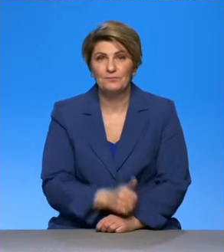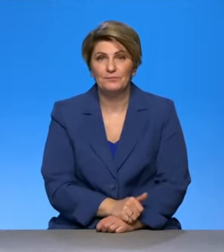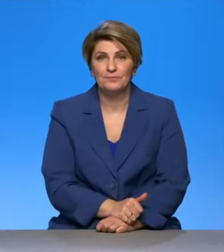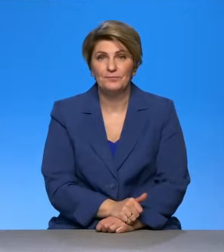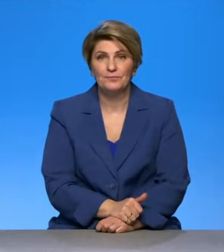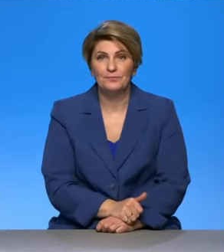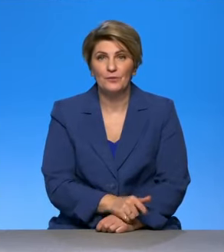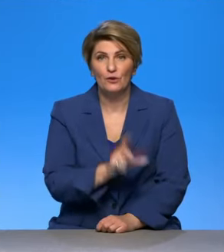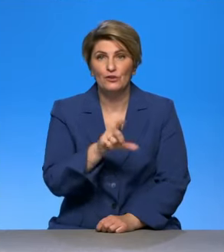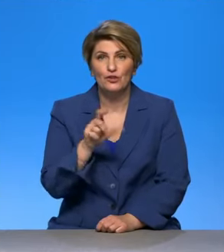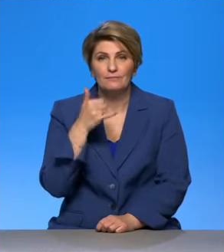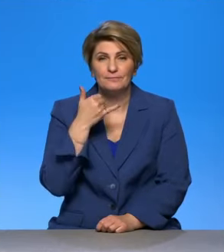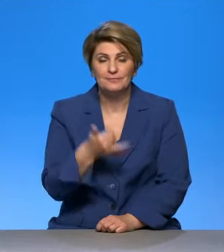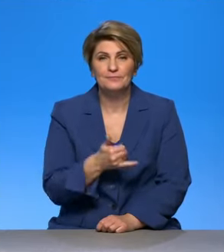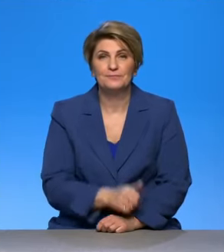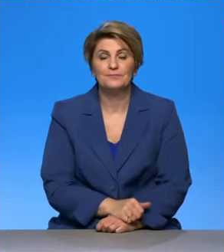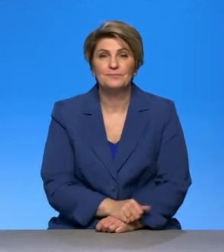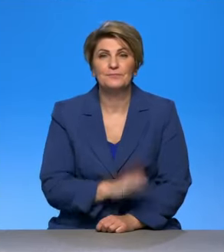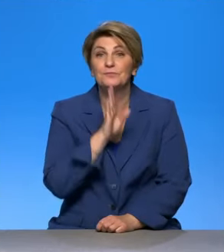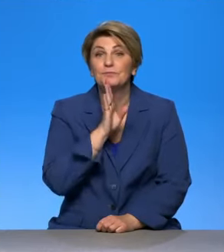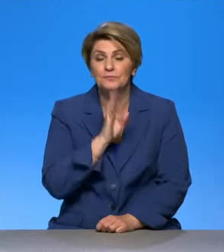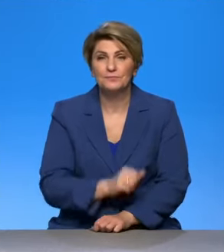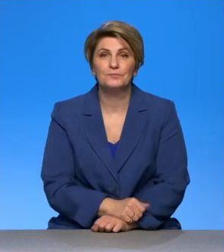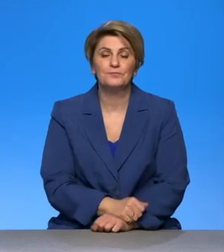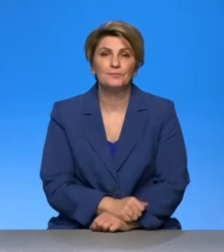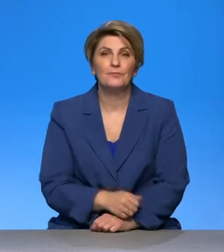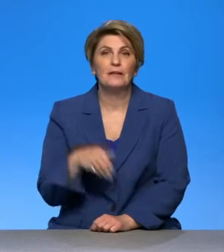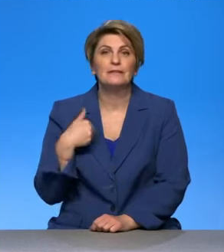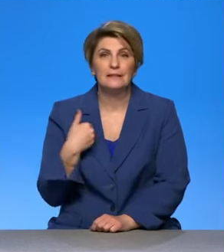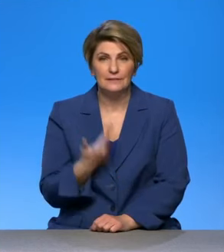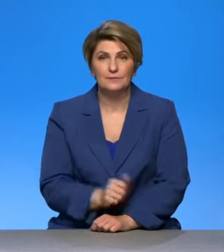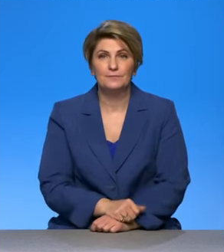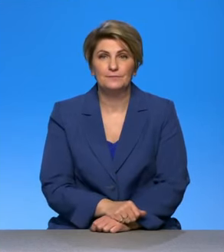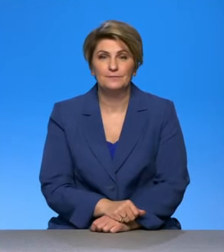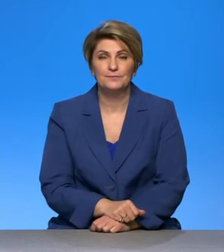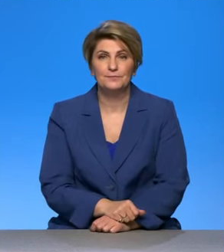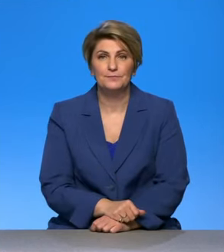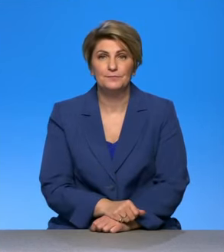Ираида из Удмуртии, да, здравствуйте. Здравствуйте. Слушаем вас.